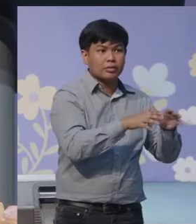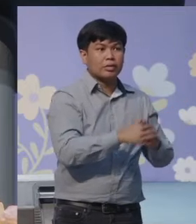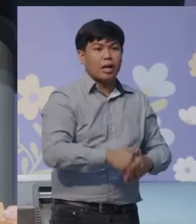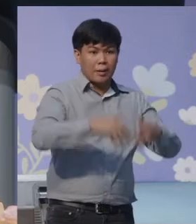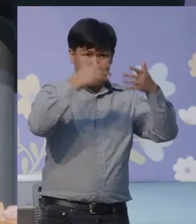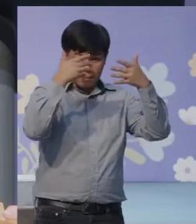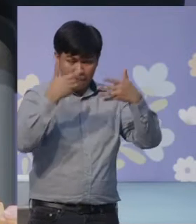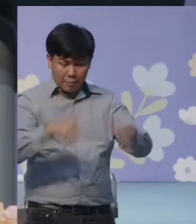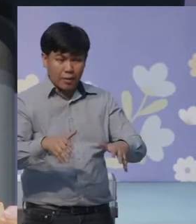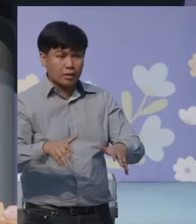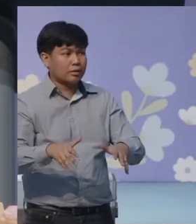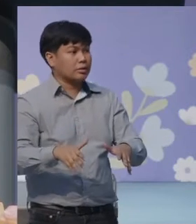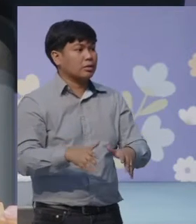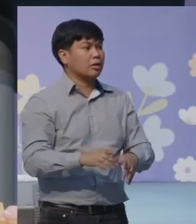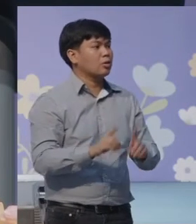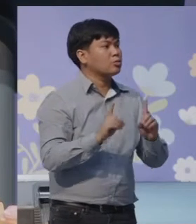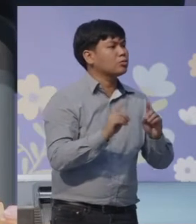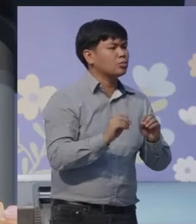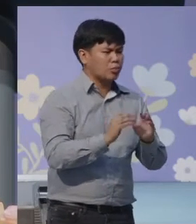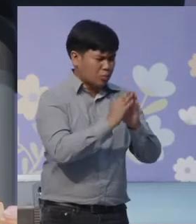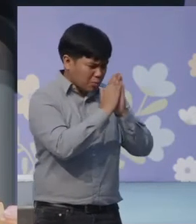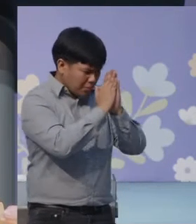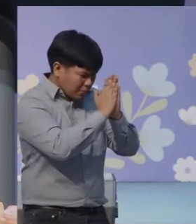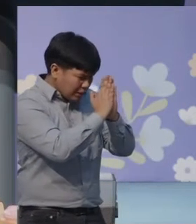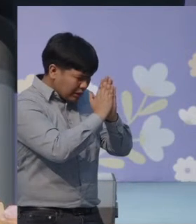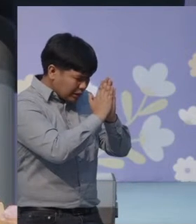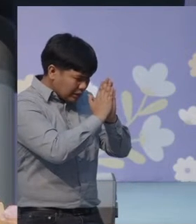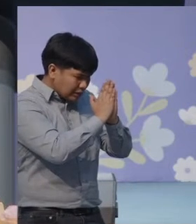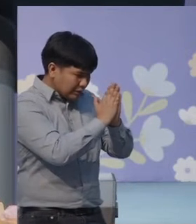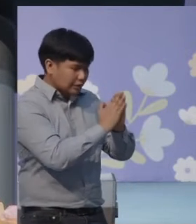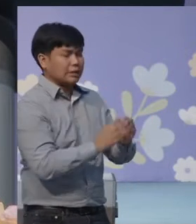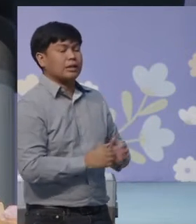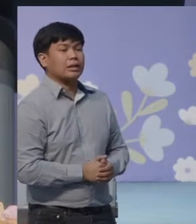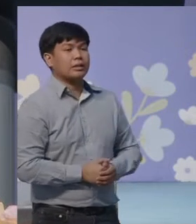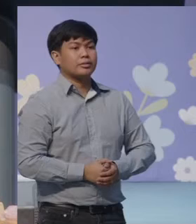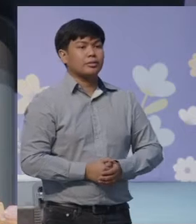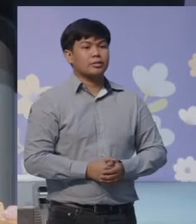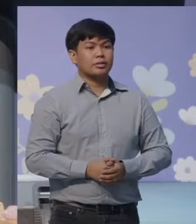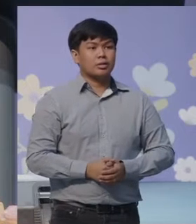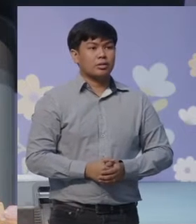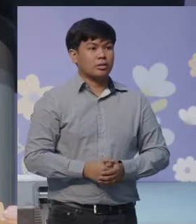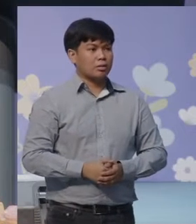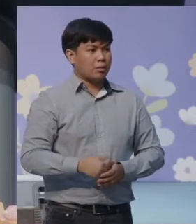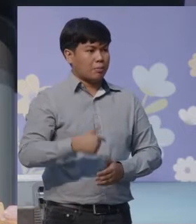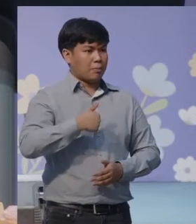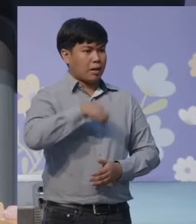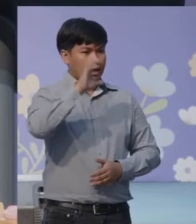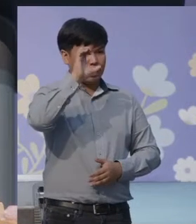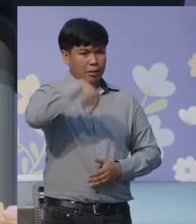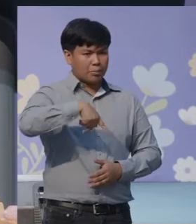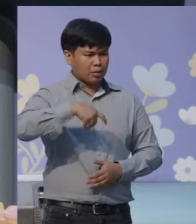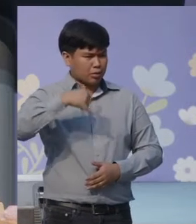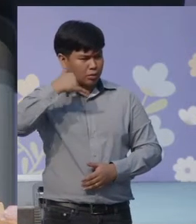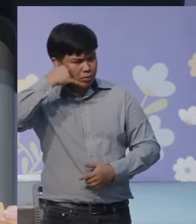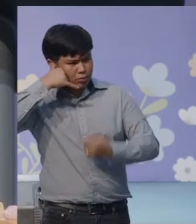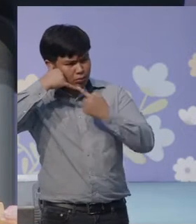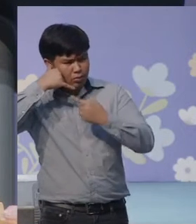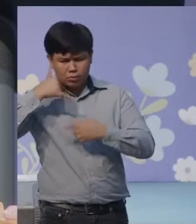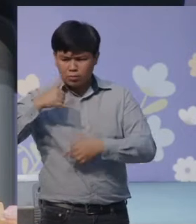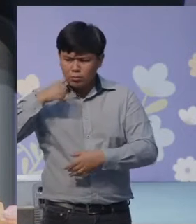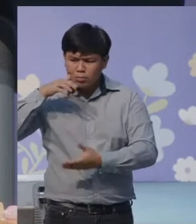Katatapos lang namin at pagdadasal ko na nga siya, magkumain, nag-ring yung cellphone ko. Misis